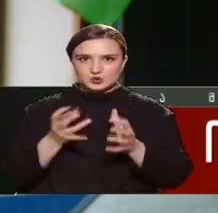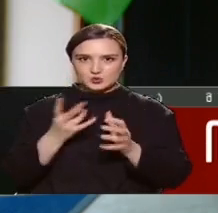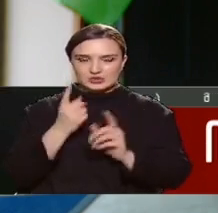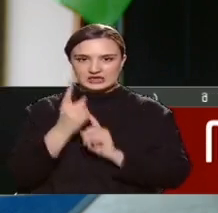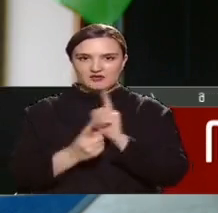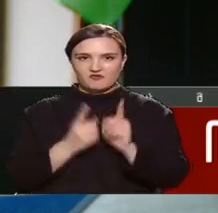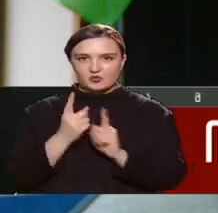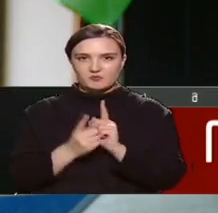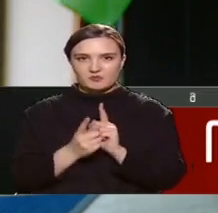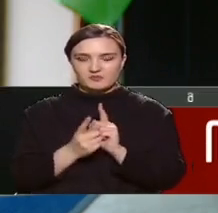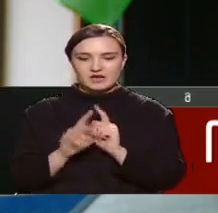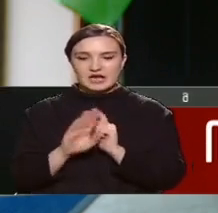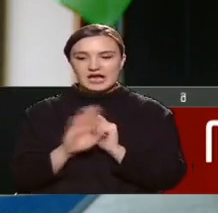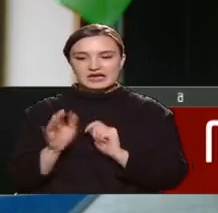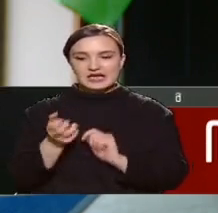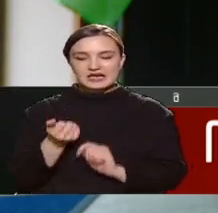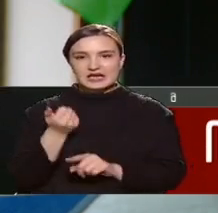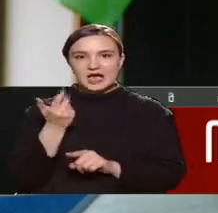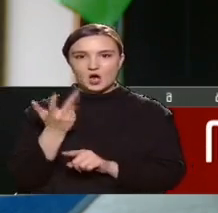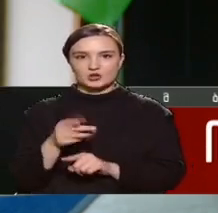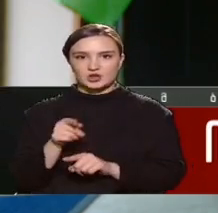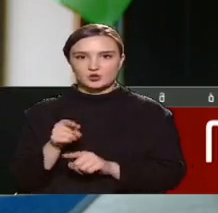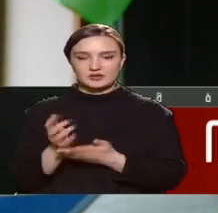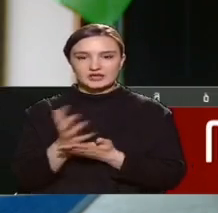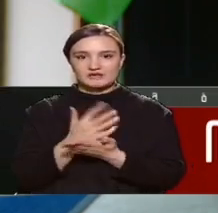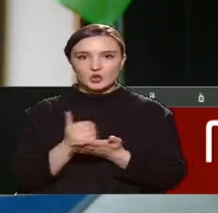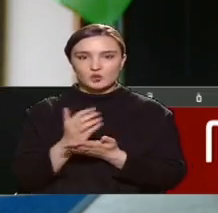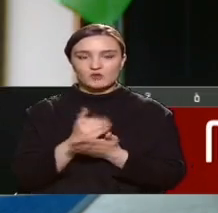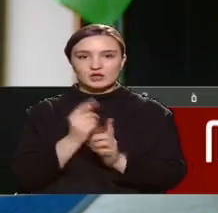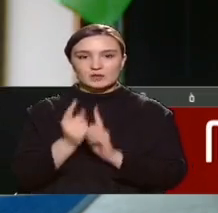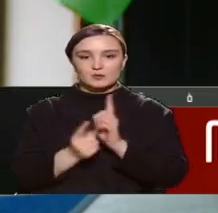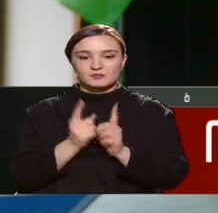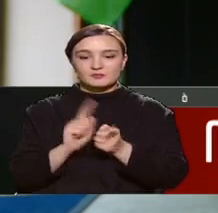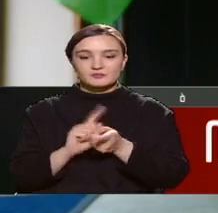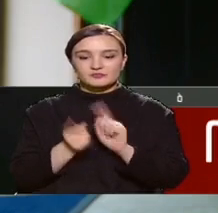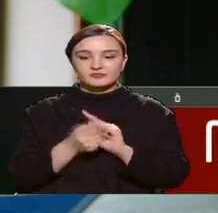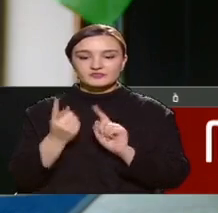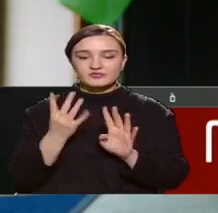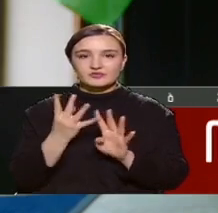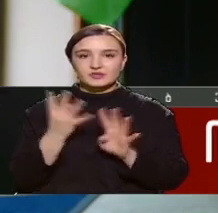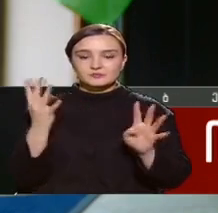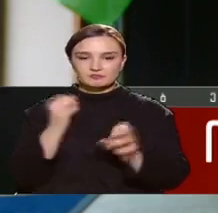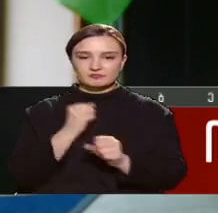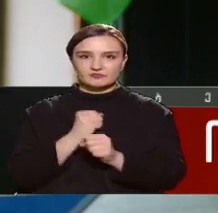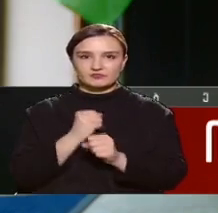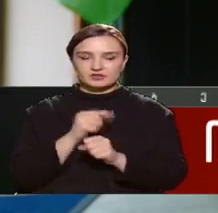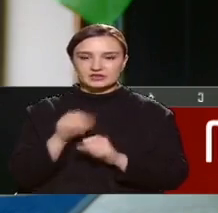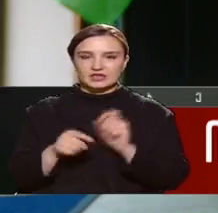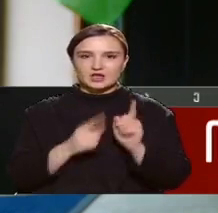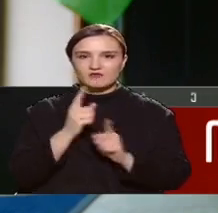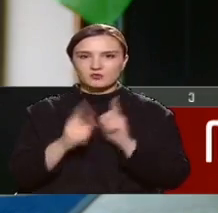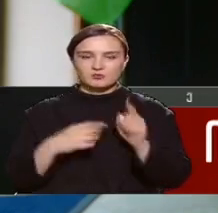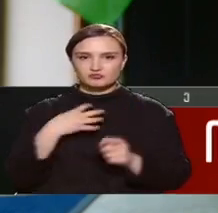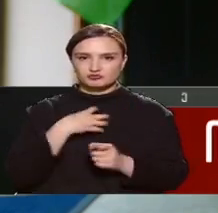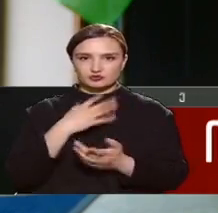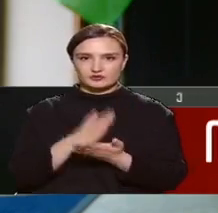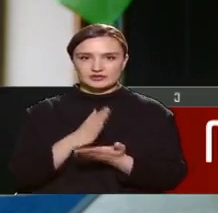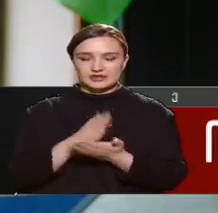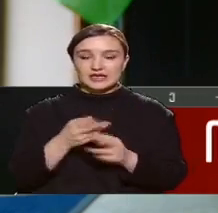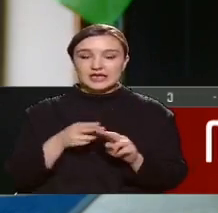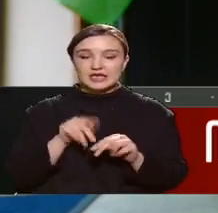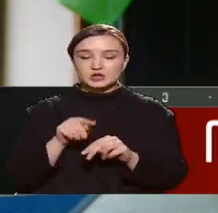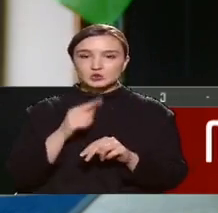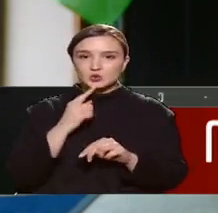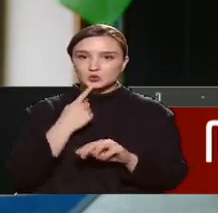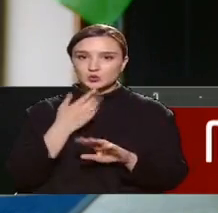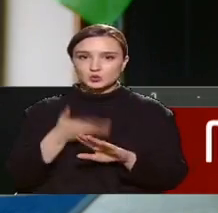რეფორმებს და არა რაოდენობით, ასე ვთქვათ, დავაგროვოთ რეფორმები, არამედ პირველ რიგში გავაკეთოთ ის რეფორმა, რომელიც მნიშვნელოვანია და ეს ძალიან რთულია,